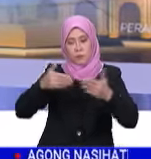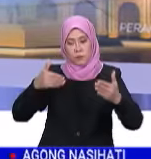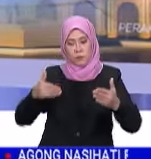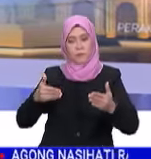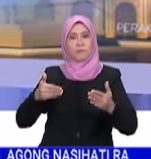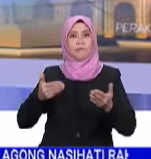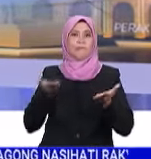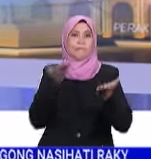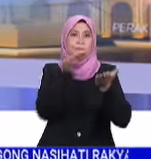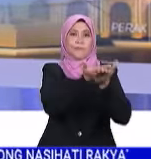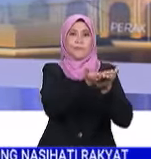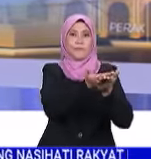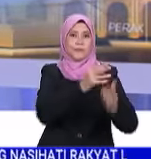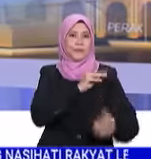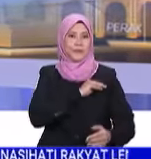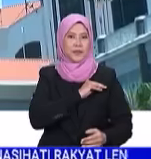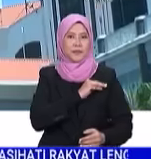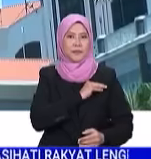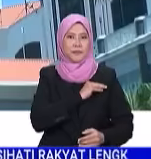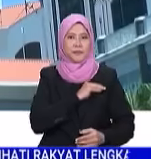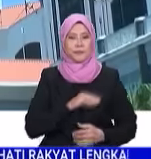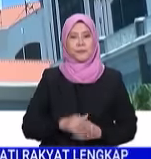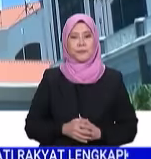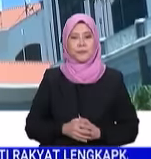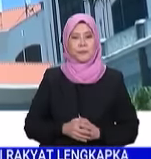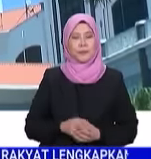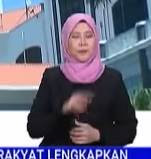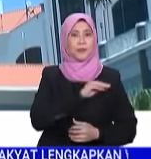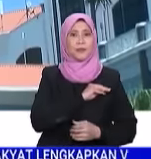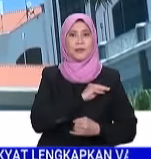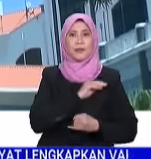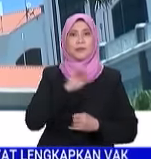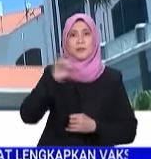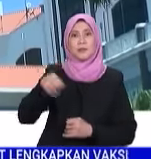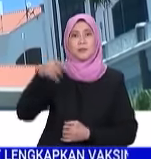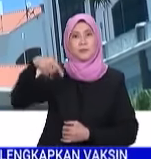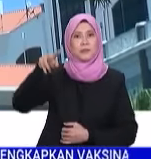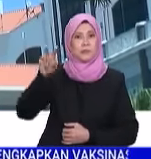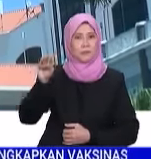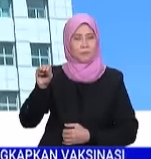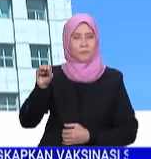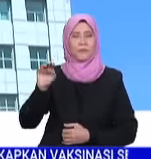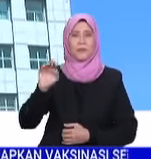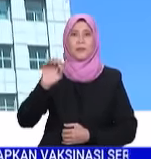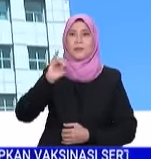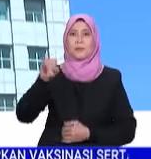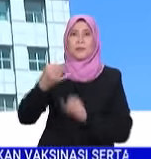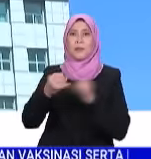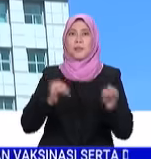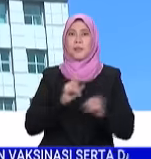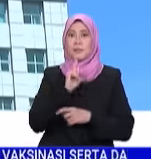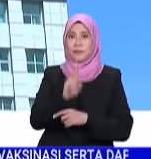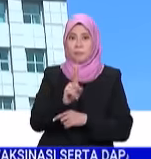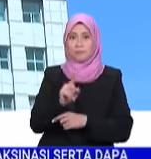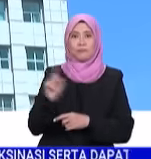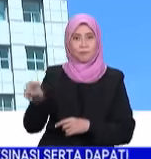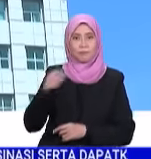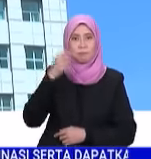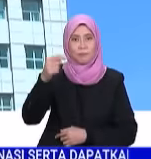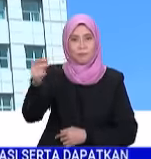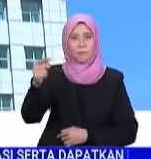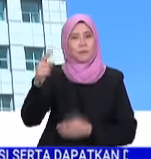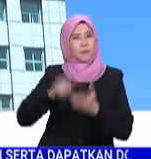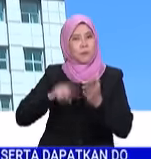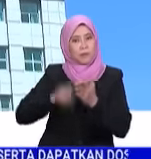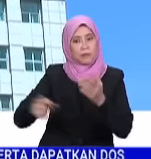Majlis jemaah menteri menteri di jabatan Perdana Menteri hal ehwal agama Idris Ahmad berkata sebarang